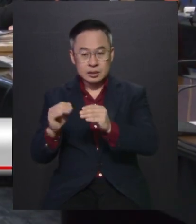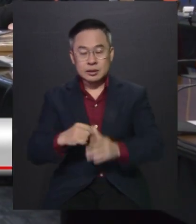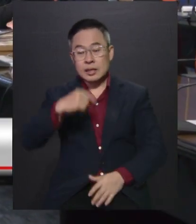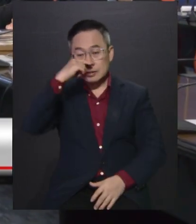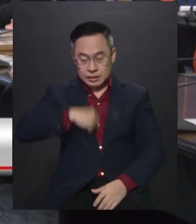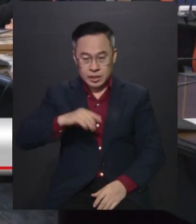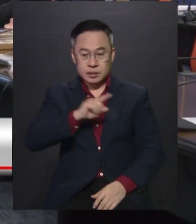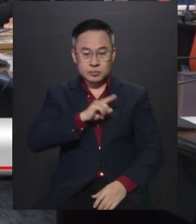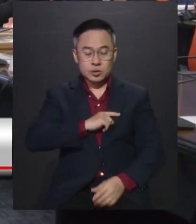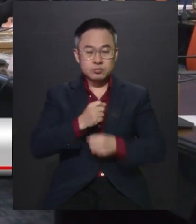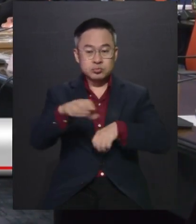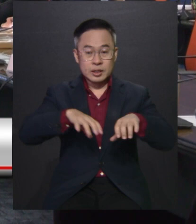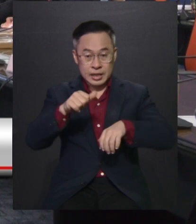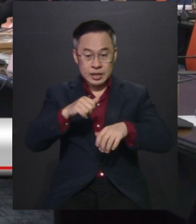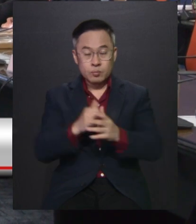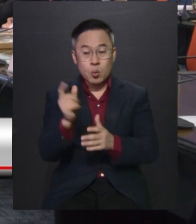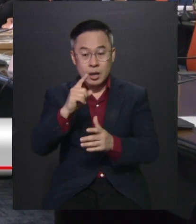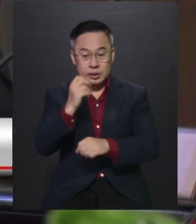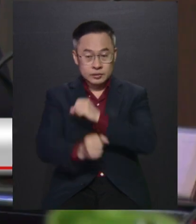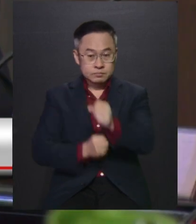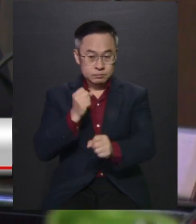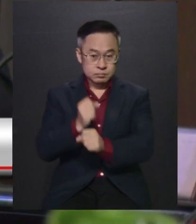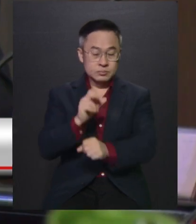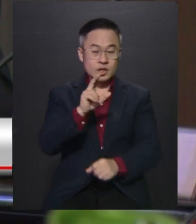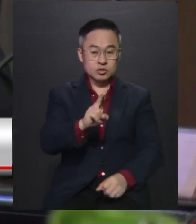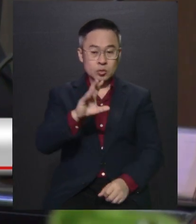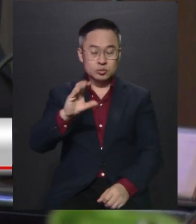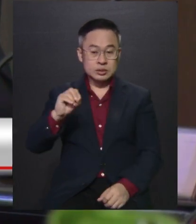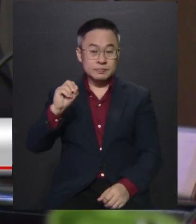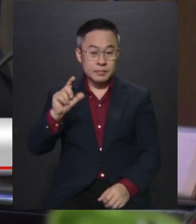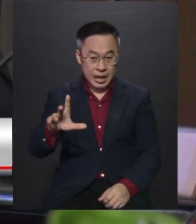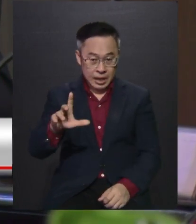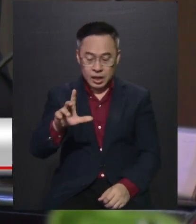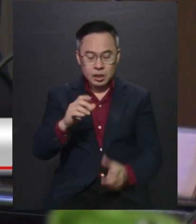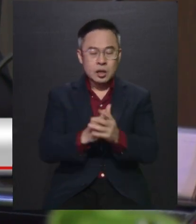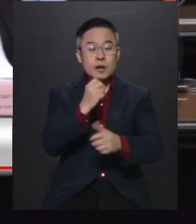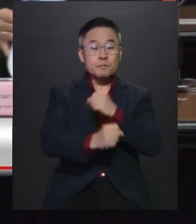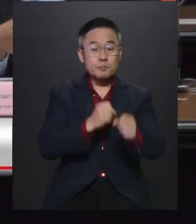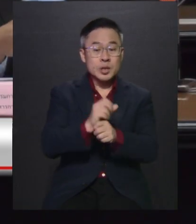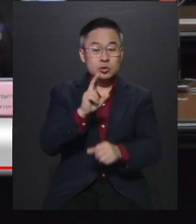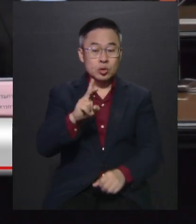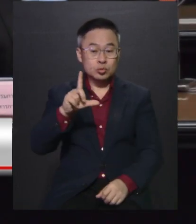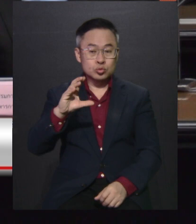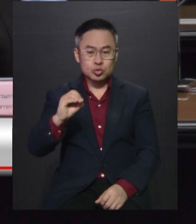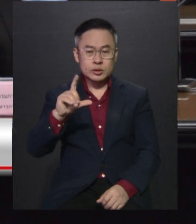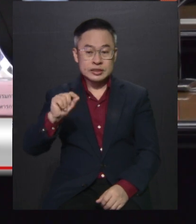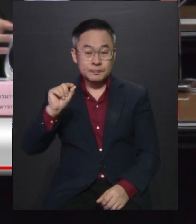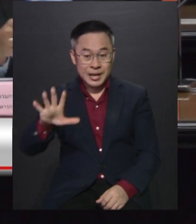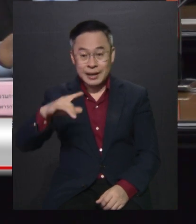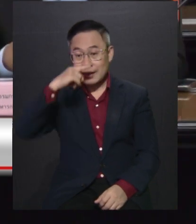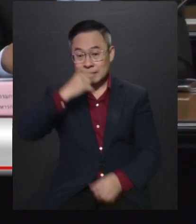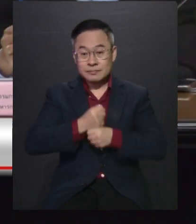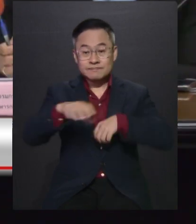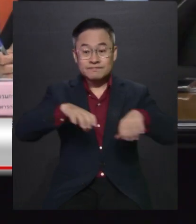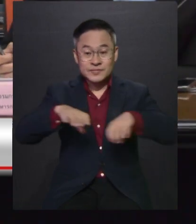เป็นเจ้าภาพ4เกมในปี2025อยู่ดังนั้นการได้จัดการขันมหกรรมกีฬาแบบนี้เนี่ยก็เป็นเรื่องดีครับจะได้เป็น